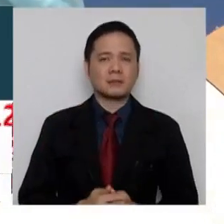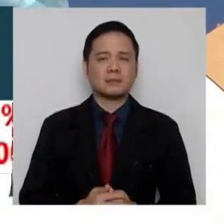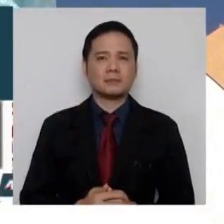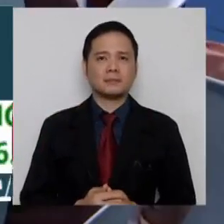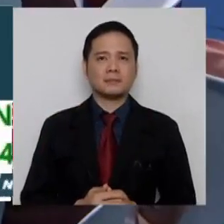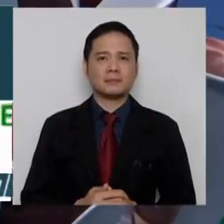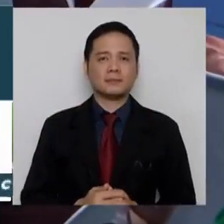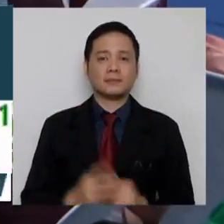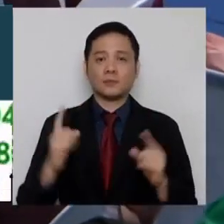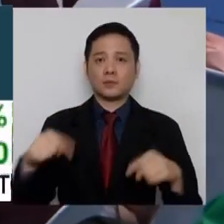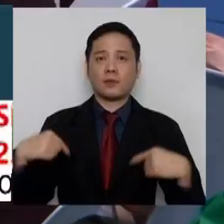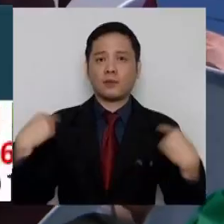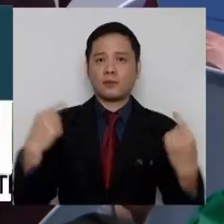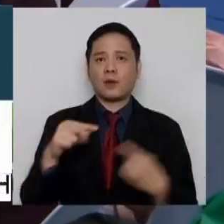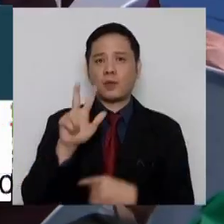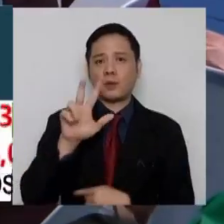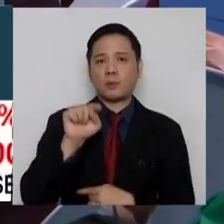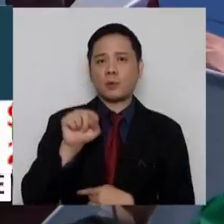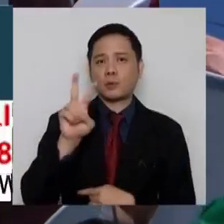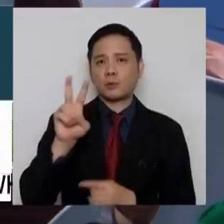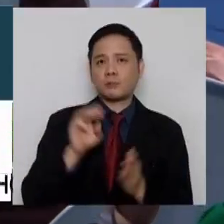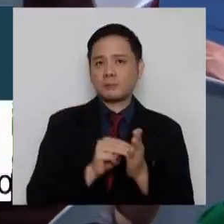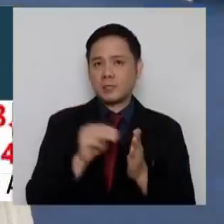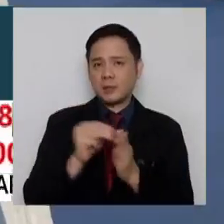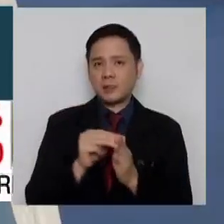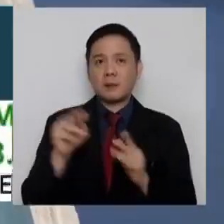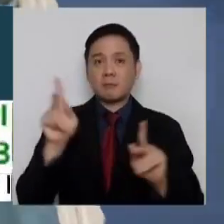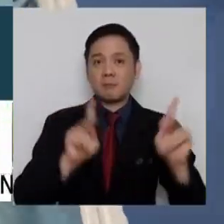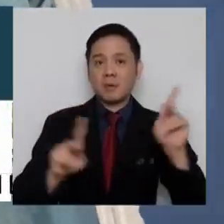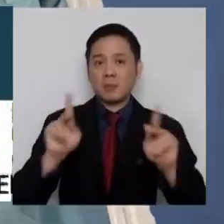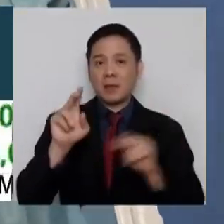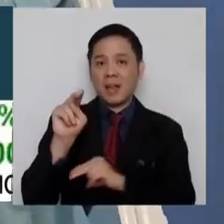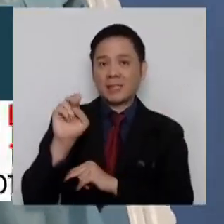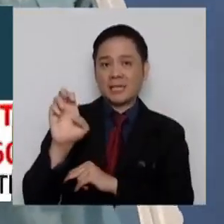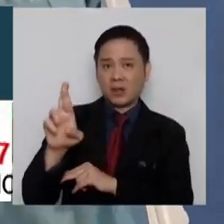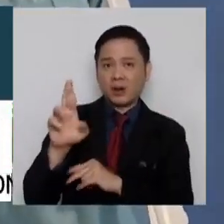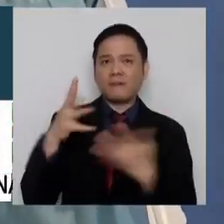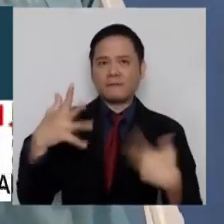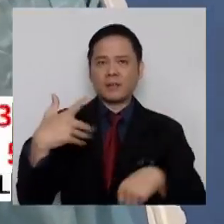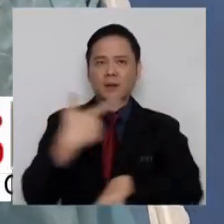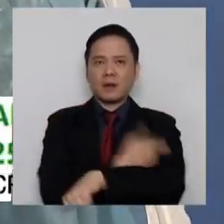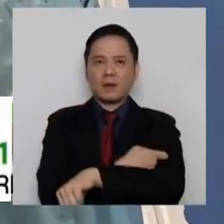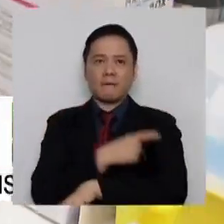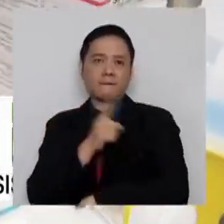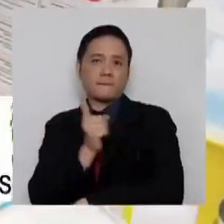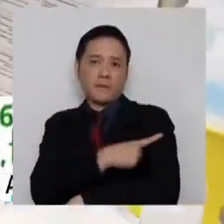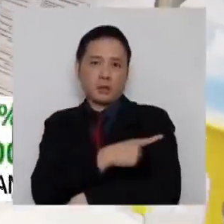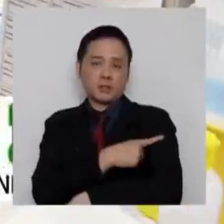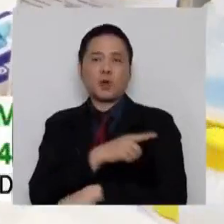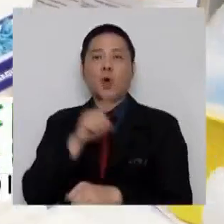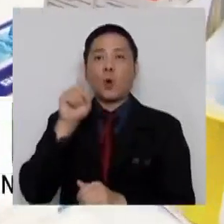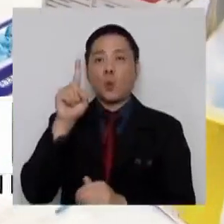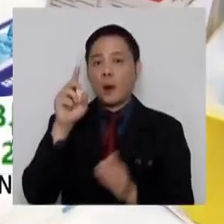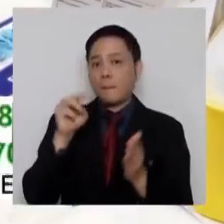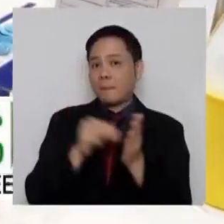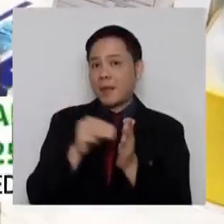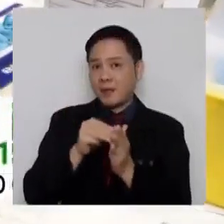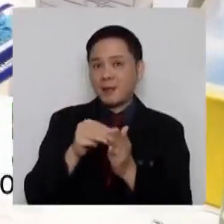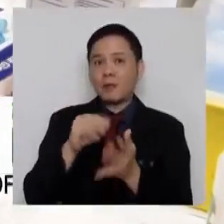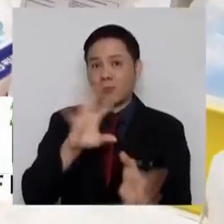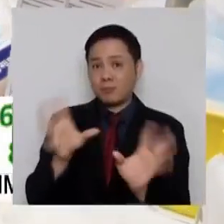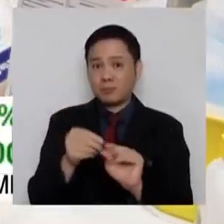So far, 3.2 million NCR residents have received their first dose, while over a million are fully